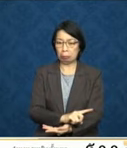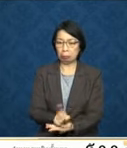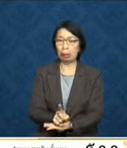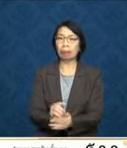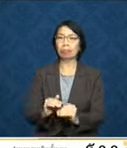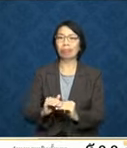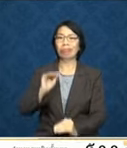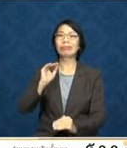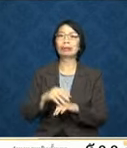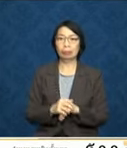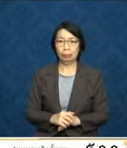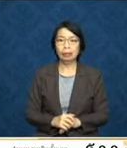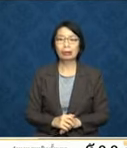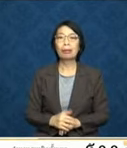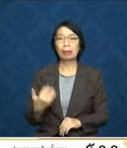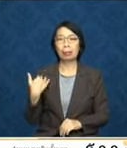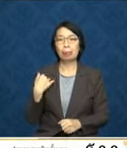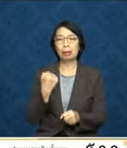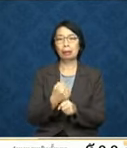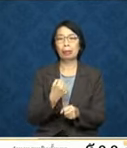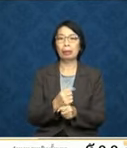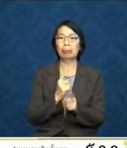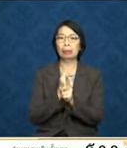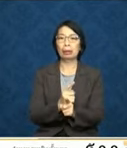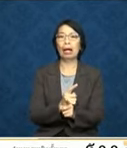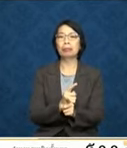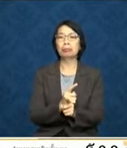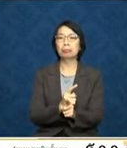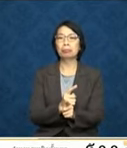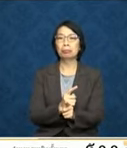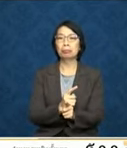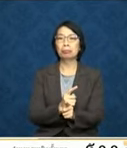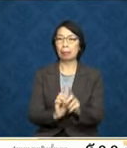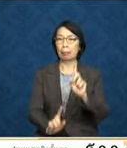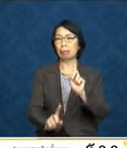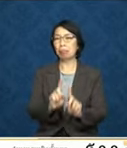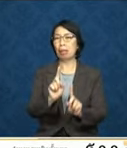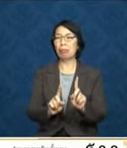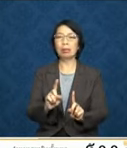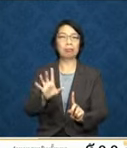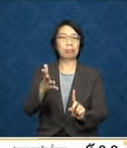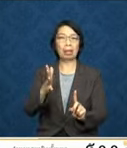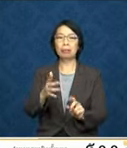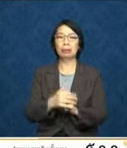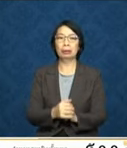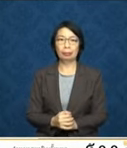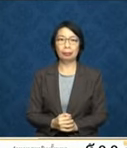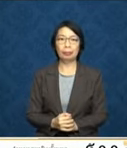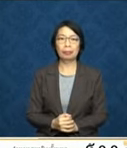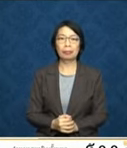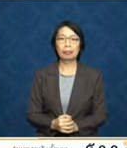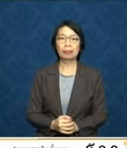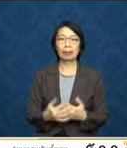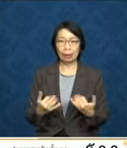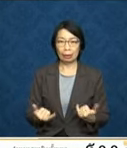วมถึงมีการกระทำที่ไม่ได้เป็นไปตามมาตรการตามที่ได้มีการประเมินผลกระทบสิ่งแวดล้อมหรือ EIA ไว้